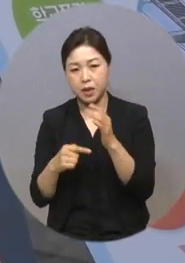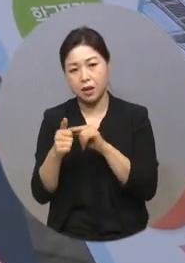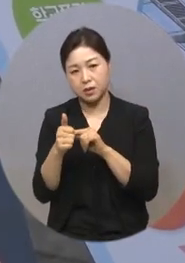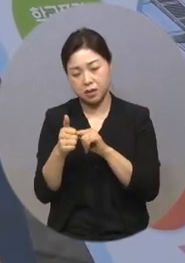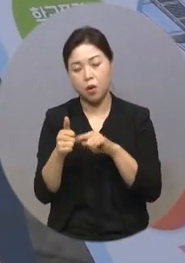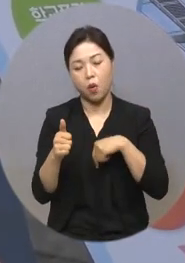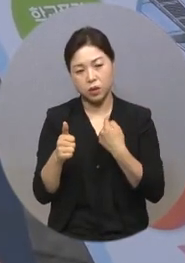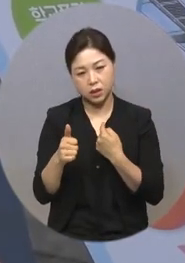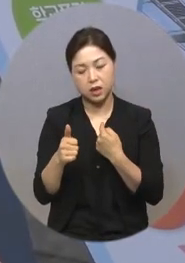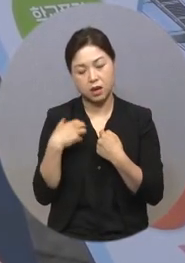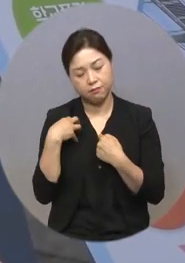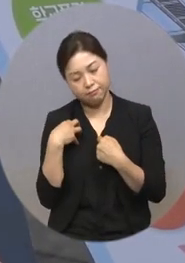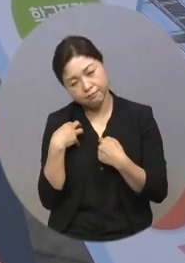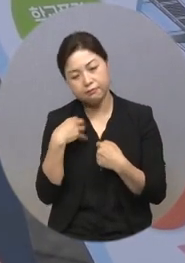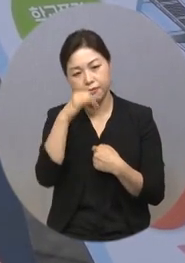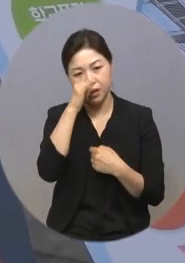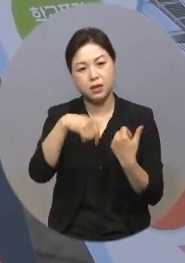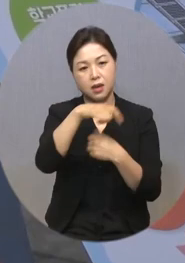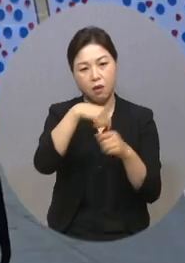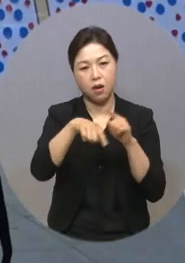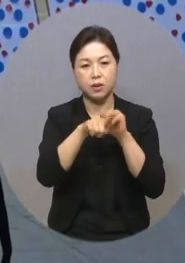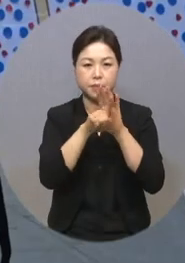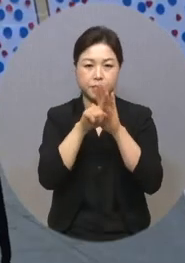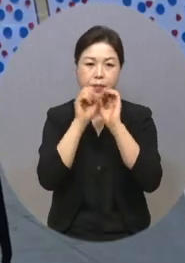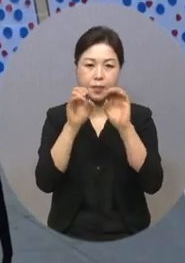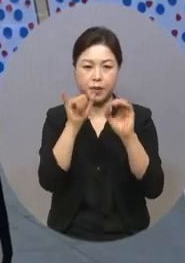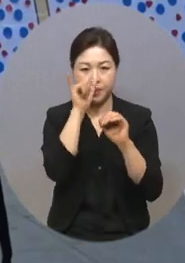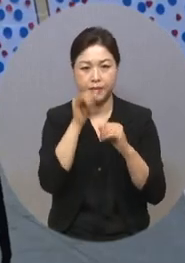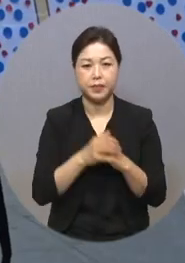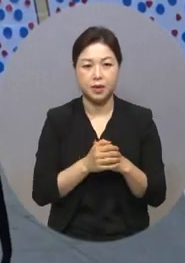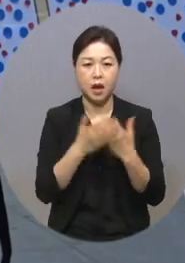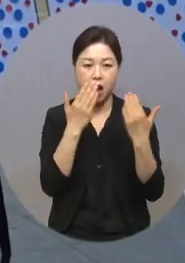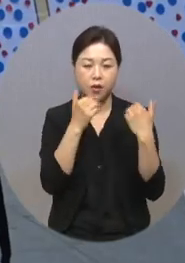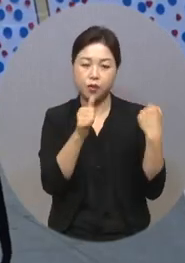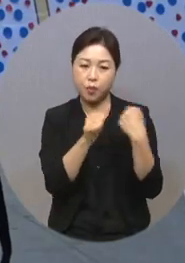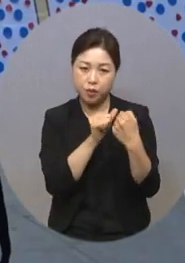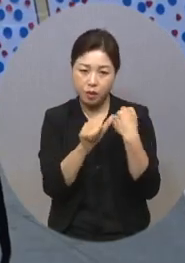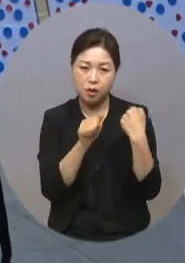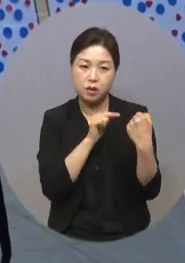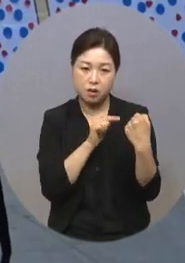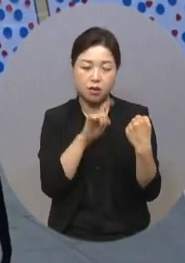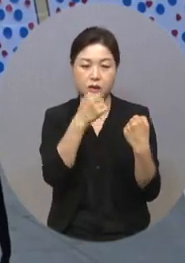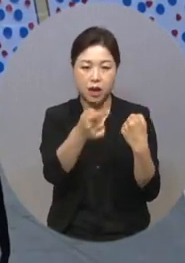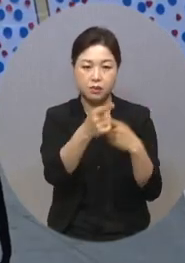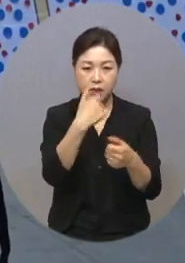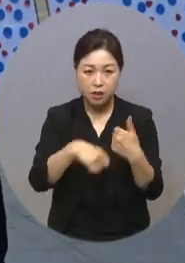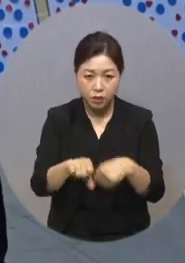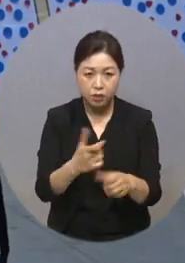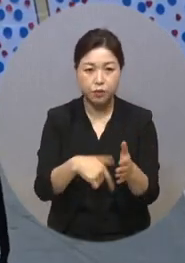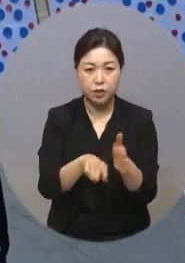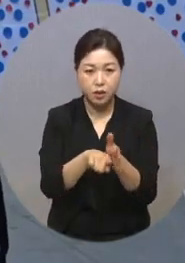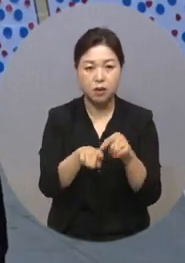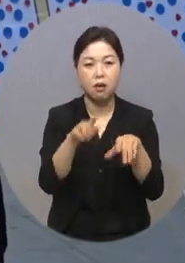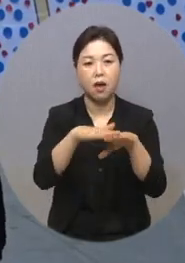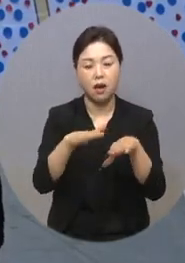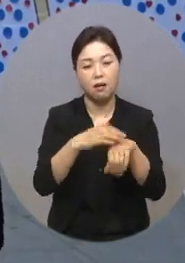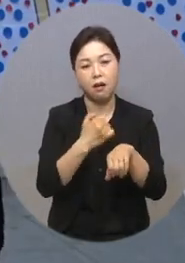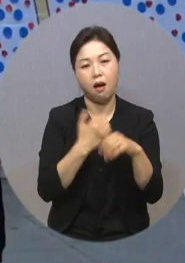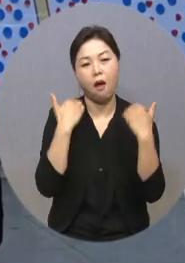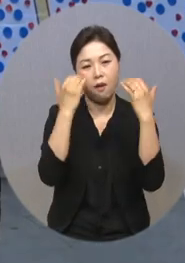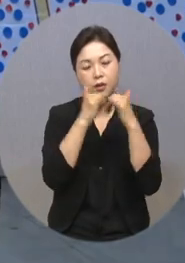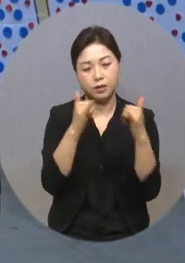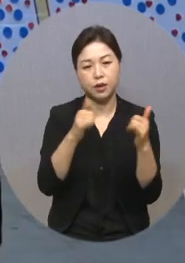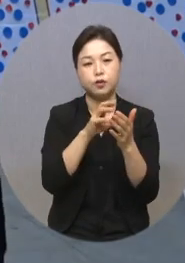견뎌내야 하는 것이 현실임을 알렸습니다 학교폭력 우리의 다음 세대를 위해 해결해야 할 어른 들의